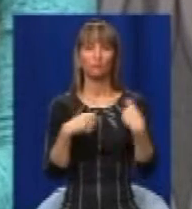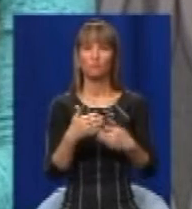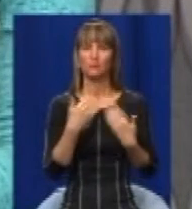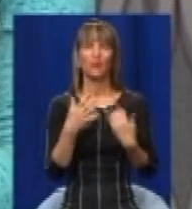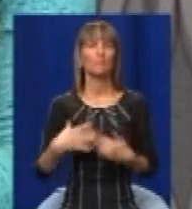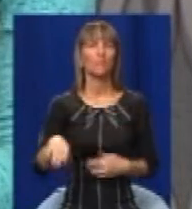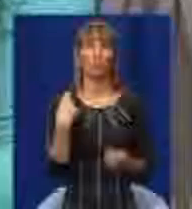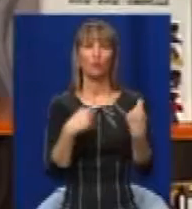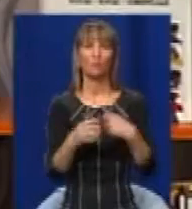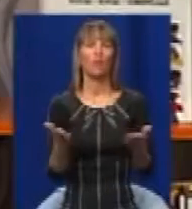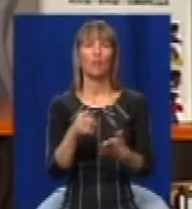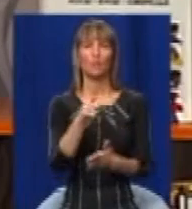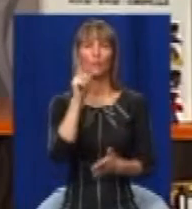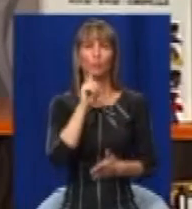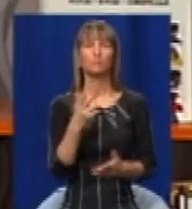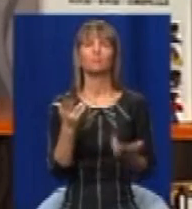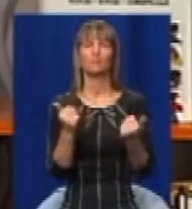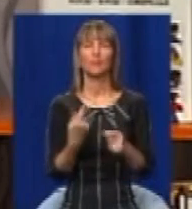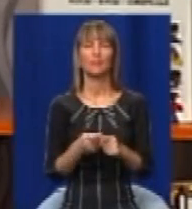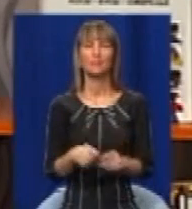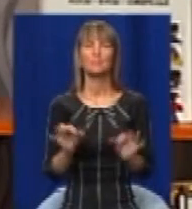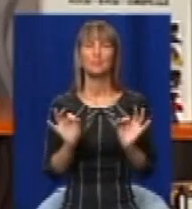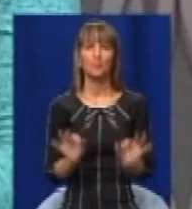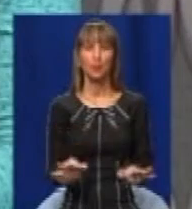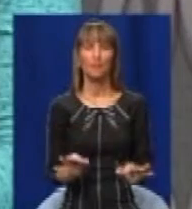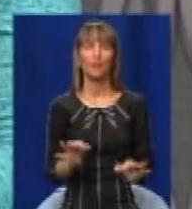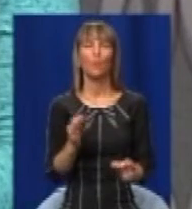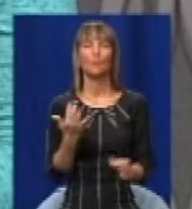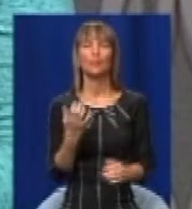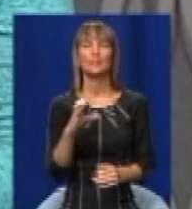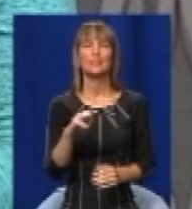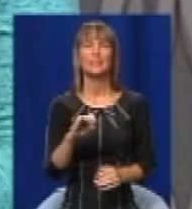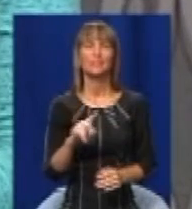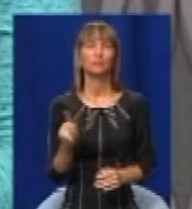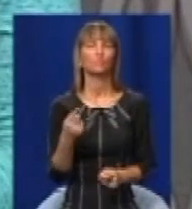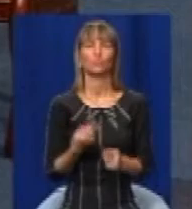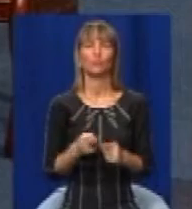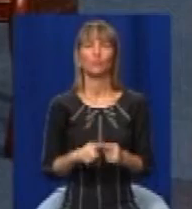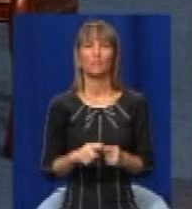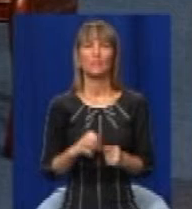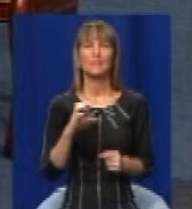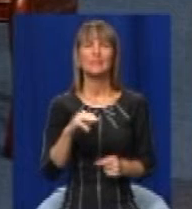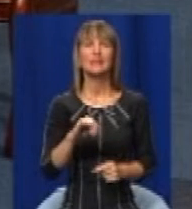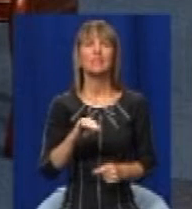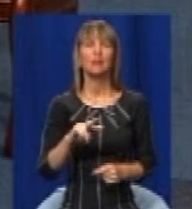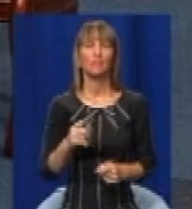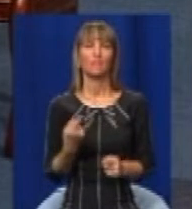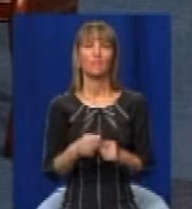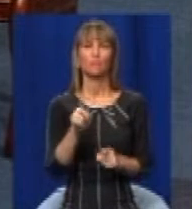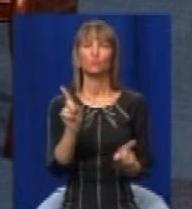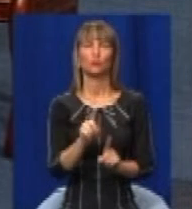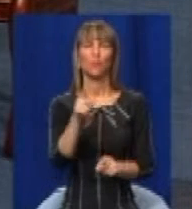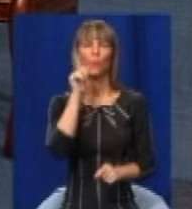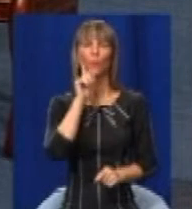всі вдягаються, як їм зручно. Да. Це дійсно таке правильно, скільки стиль і взагалі стиль. Що це таке стиль, так? Стиль – це те, що тобі зручно